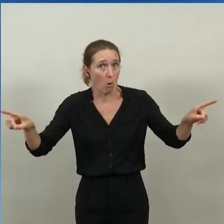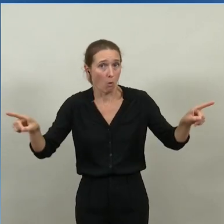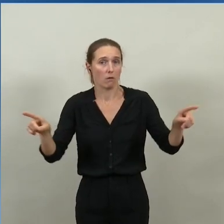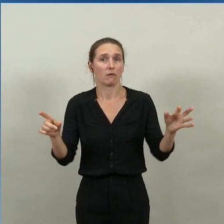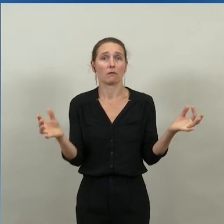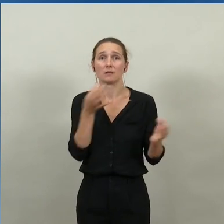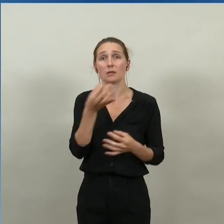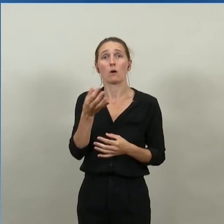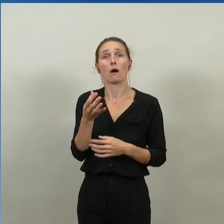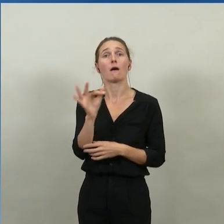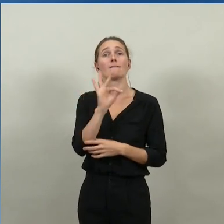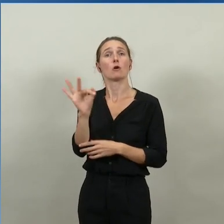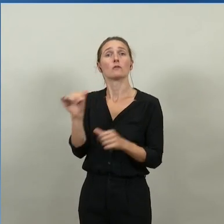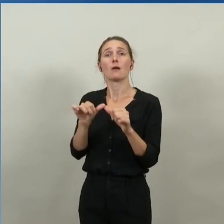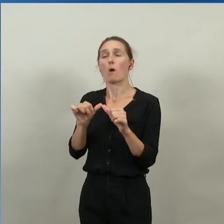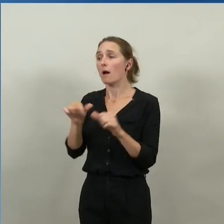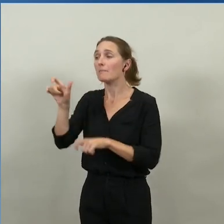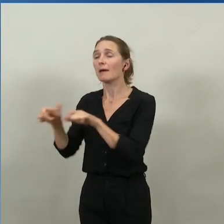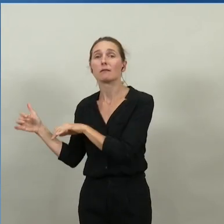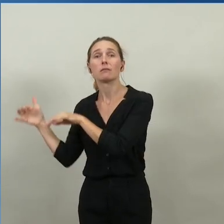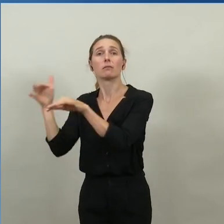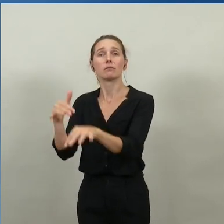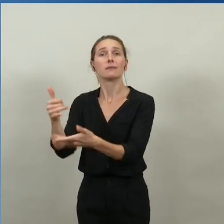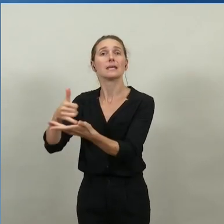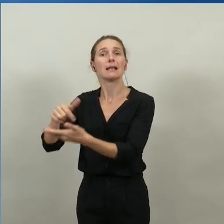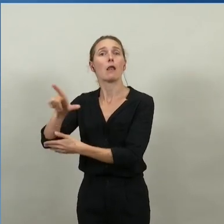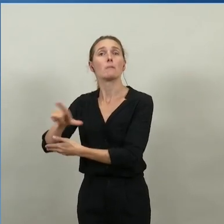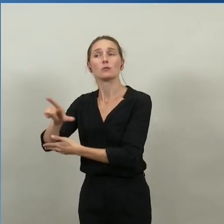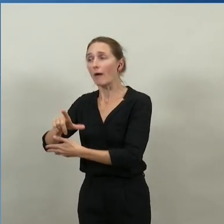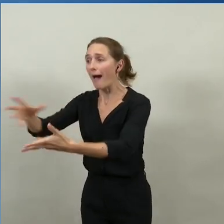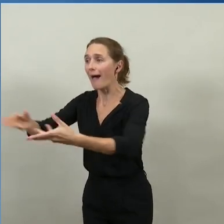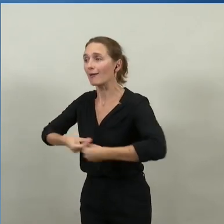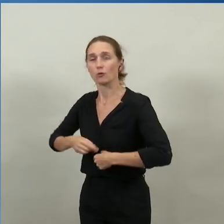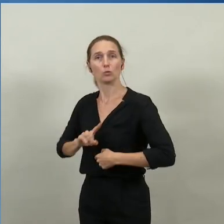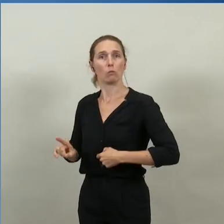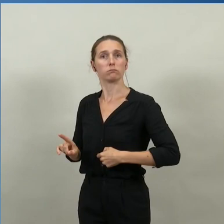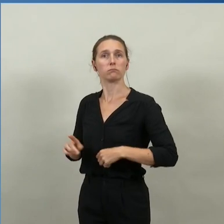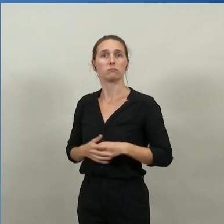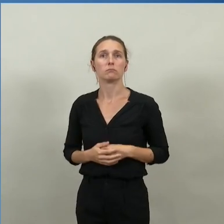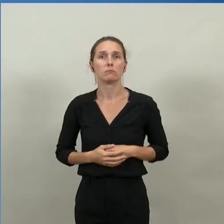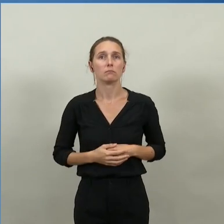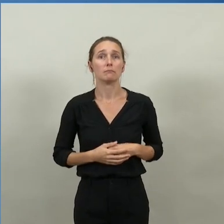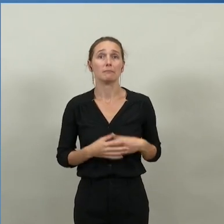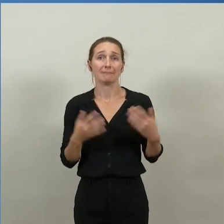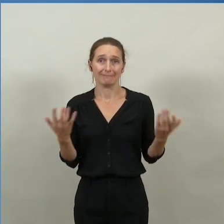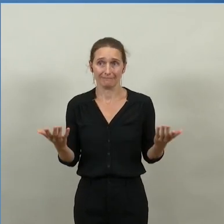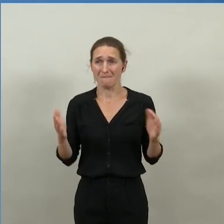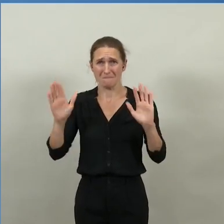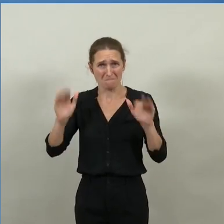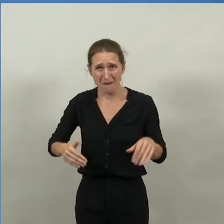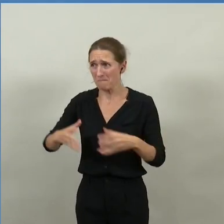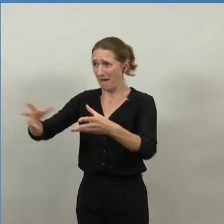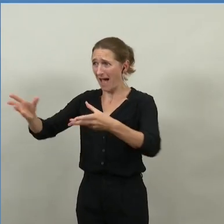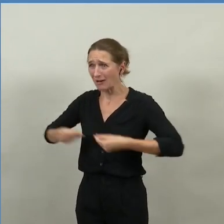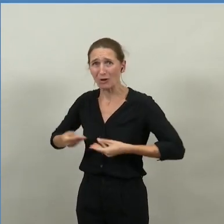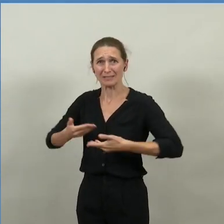présents à l'méoude organiser des conditions d'accueil déplorabl voire inexistantes ne fait pas baisser le nombre d'arrivées cela